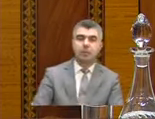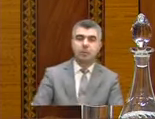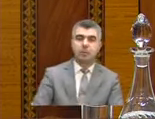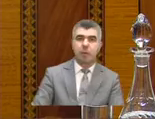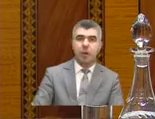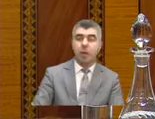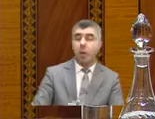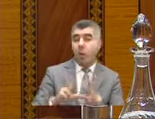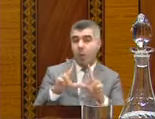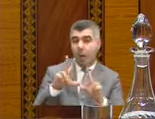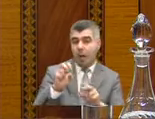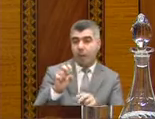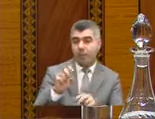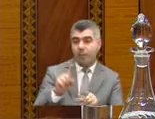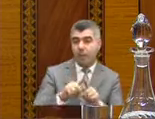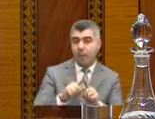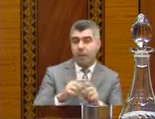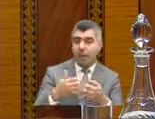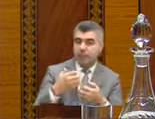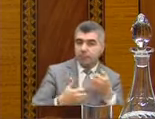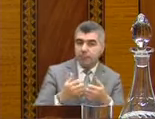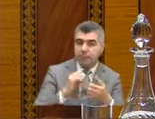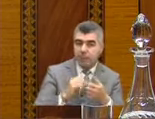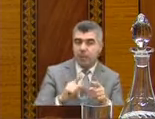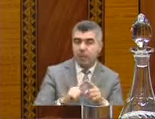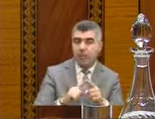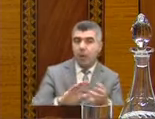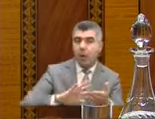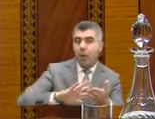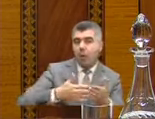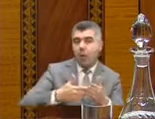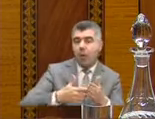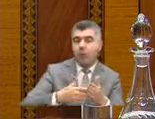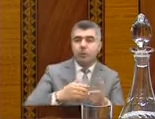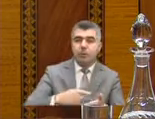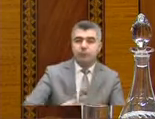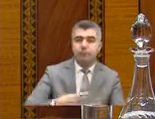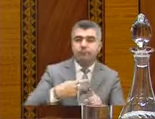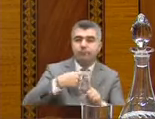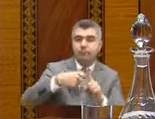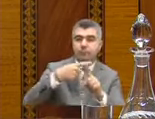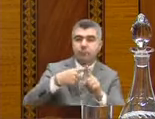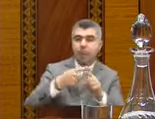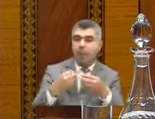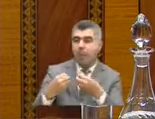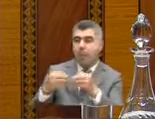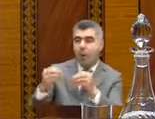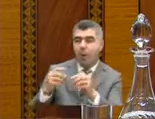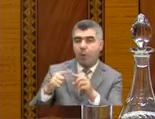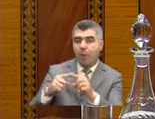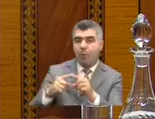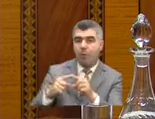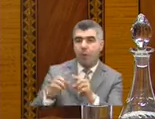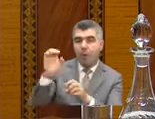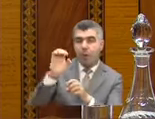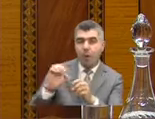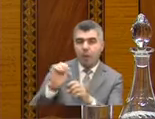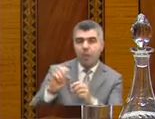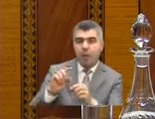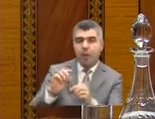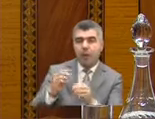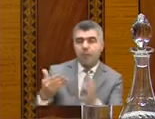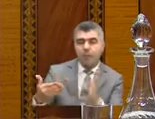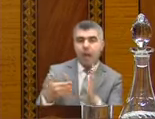هذه الدينامية على ضوء المنحنى الإيجابي الذي عرفته القطاعات المصدرة إلى غاية ما تم شهر غشت من